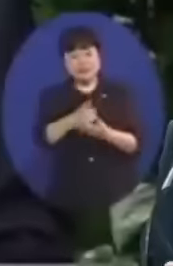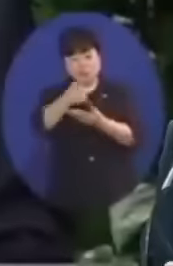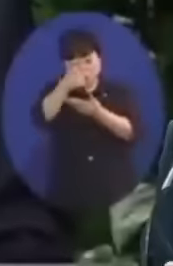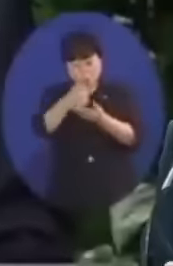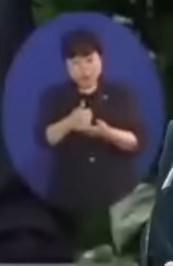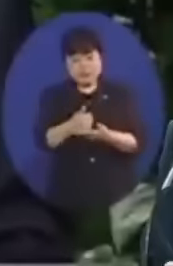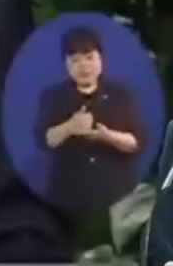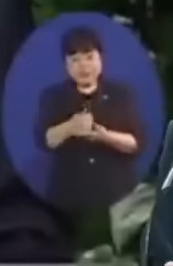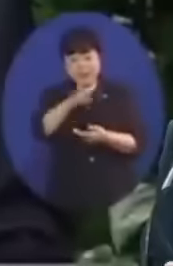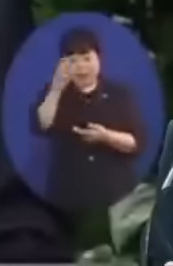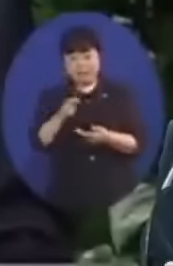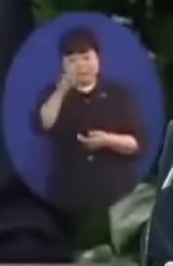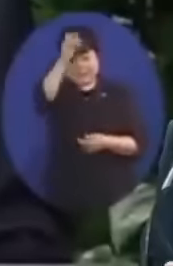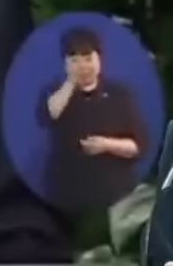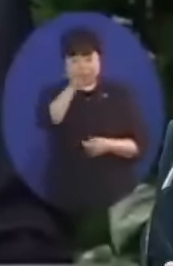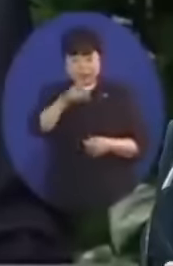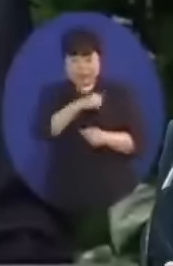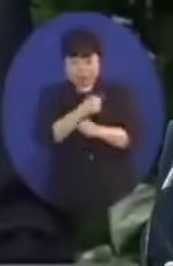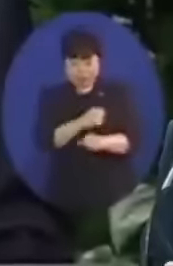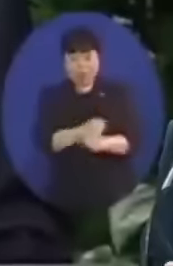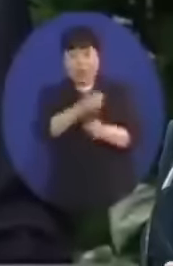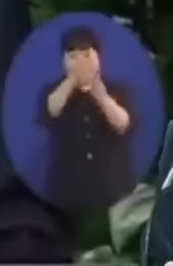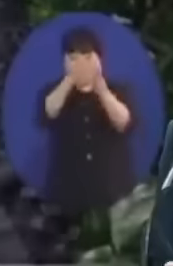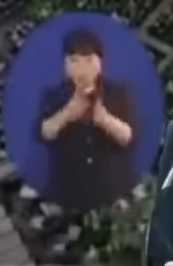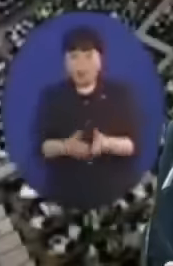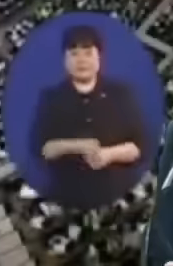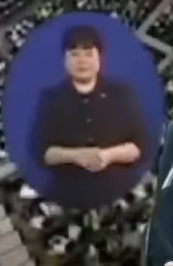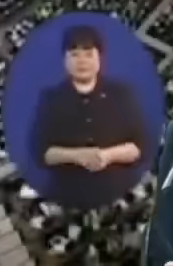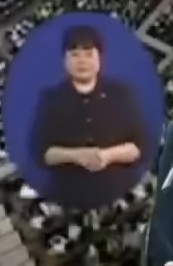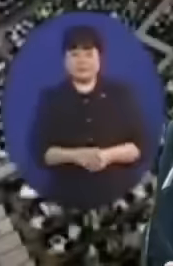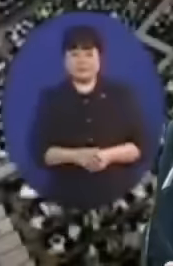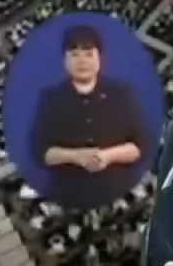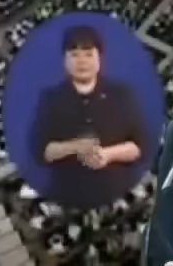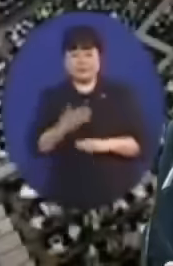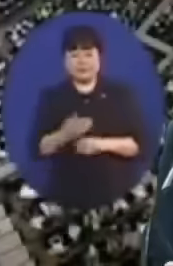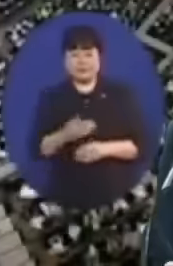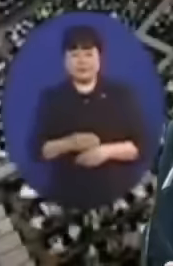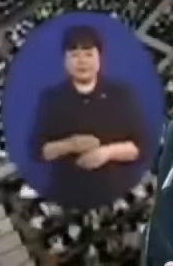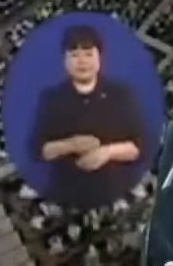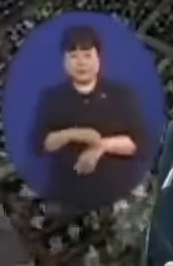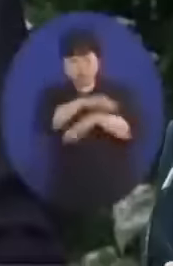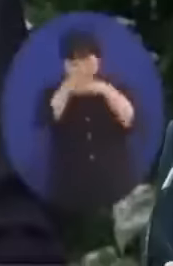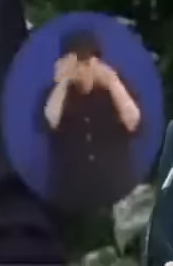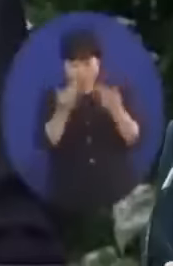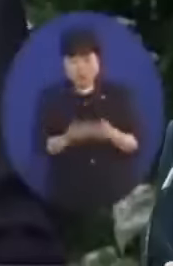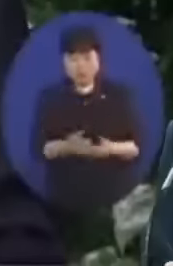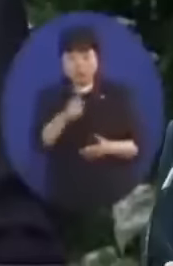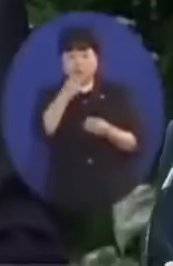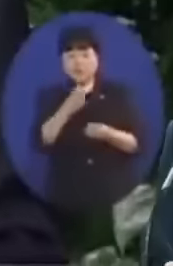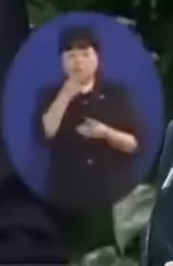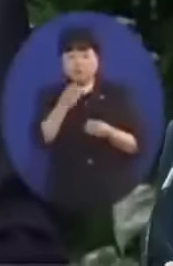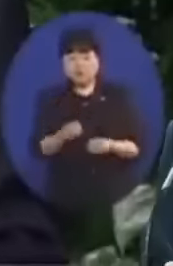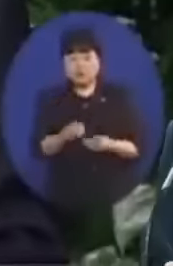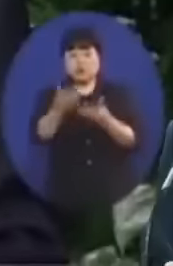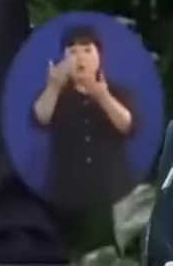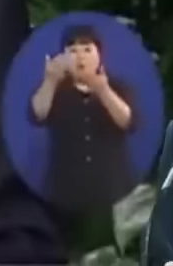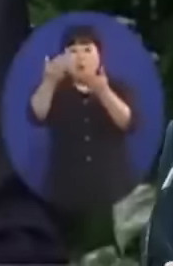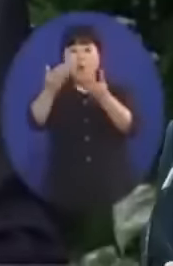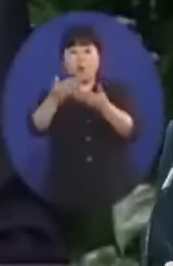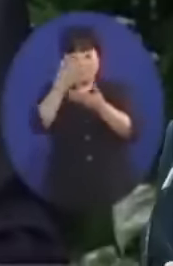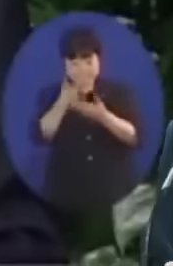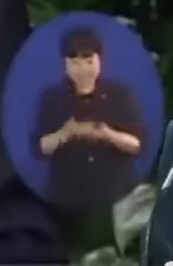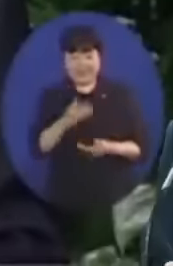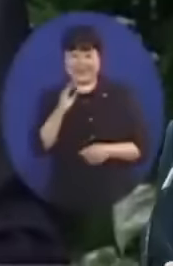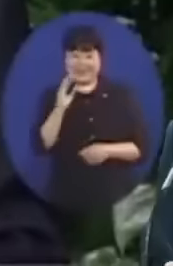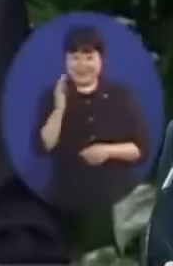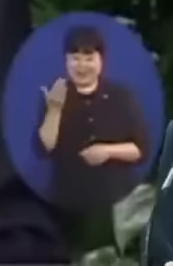모시자 말자 십자가의 고난을 통하여 누구 예외 없이 오중복음과 삼중축복을 이미 받은